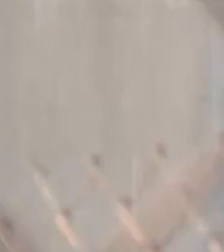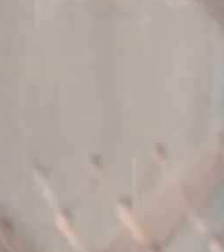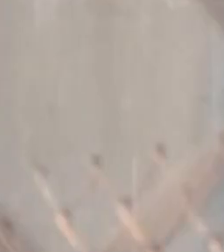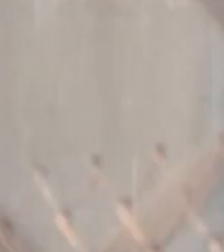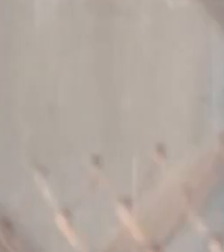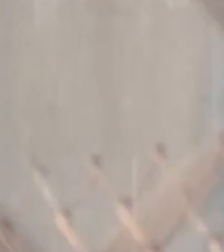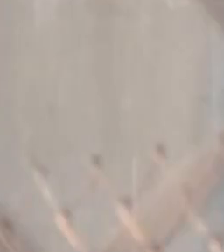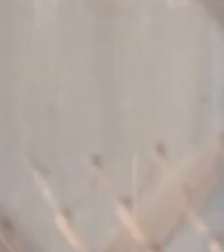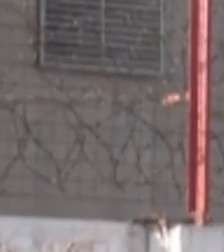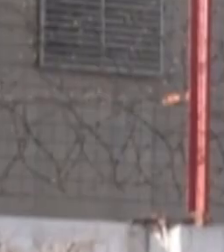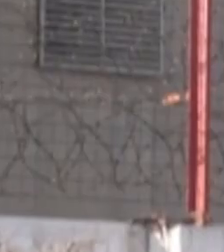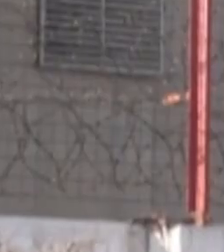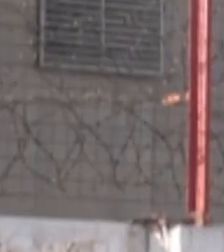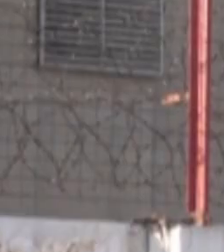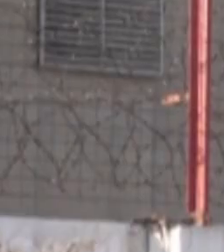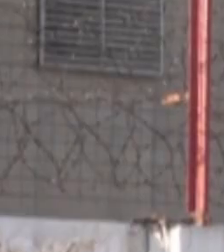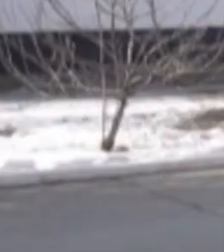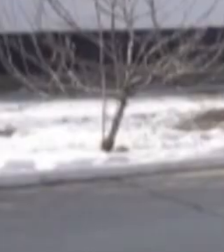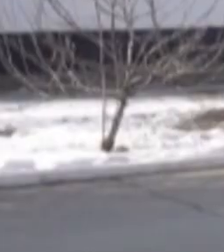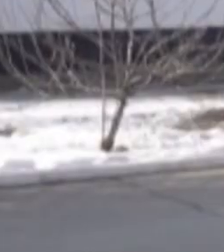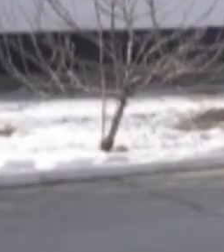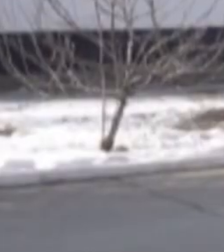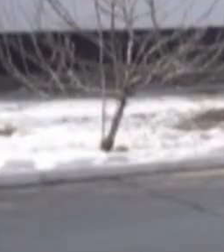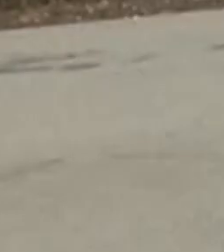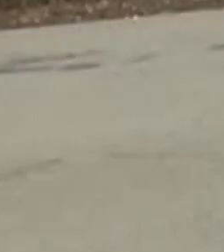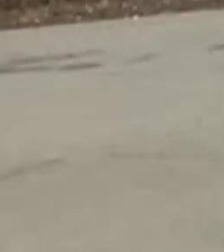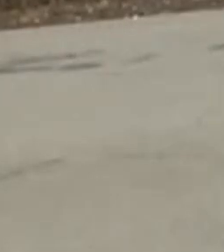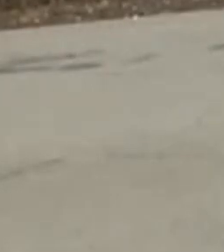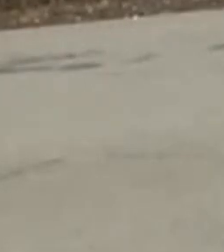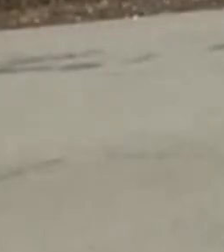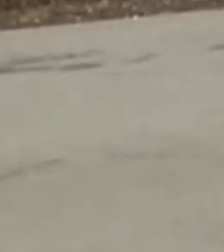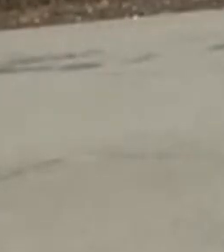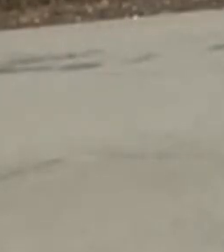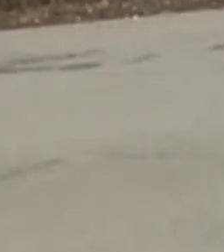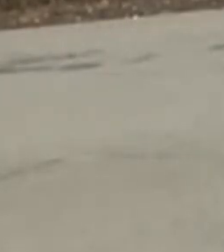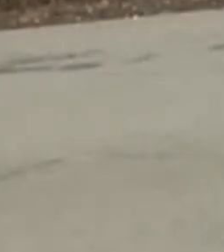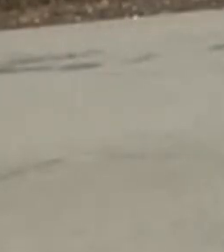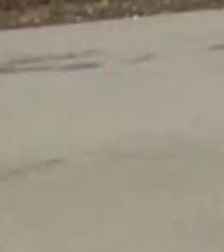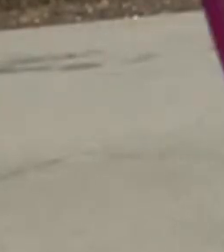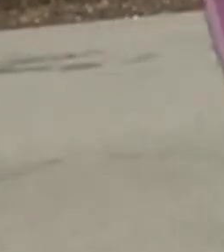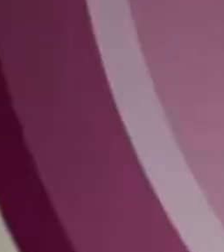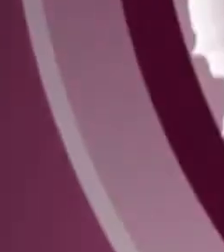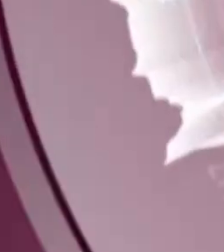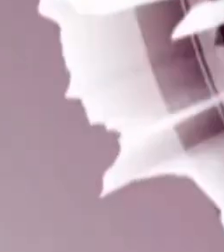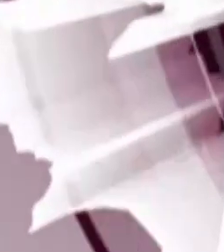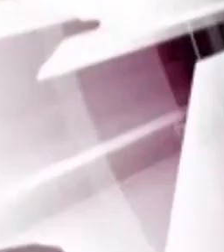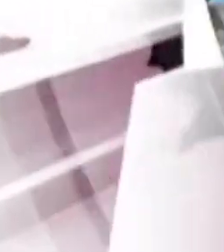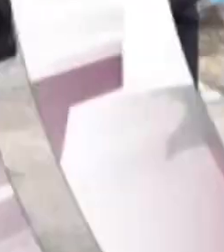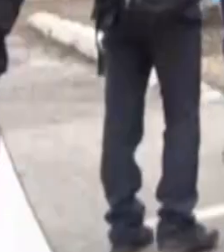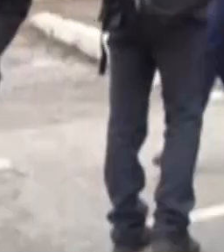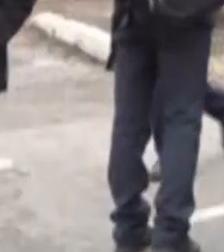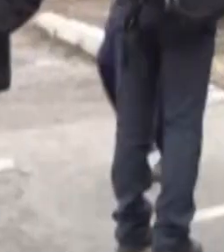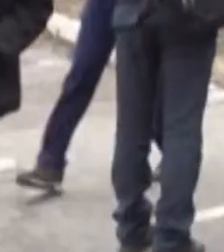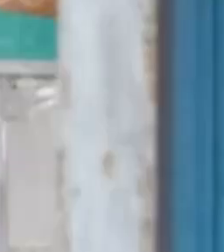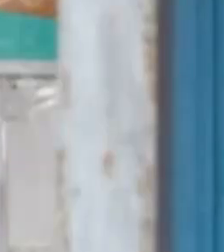изолятора? Частная история в материале нашего корреспондента. Я даже не планировал ничего крушить или вредить кому-то. Одна